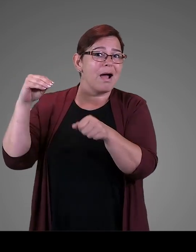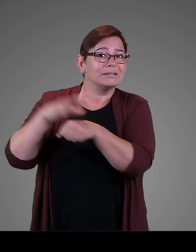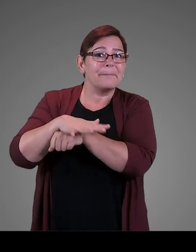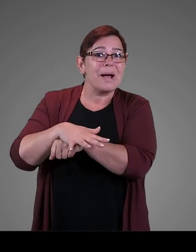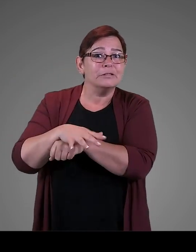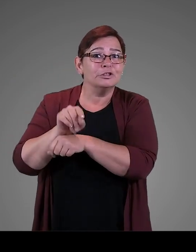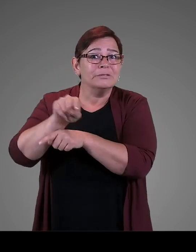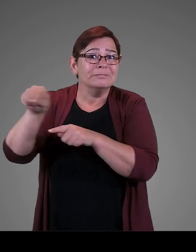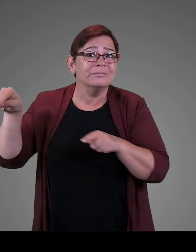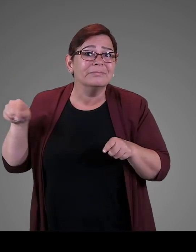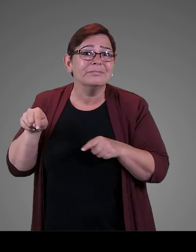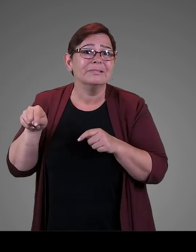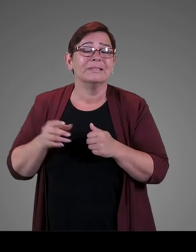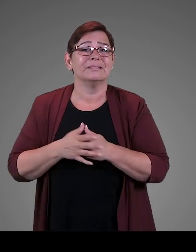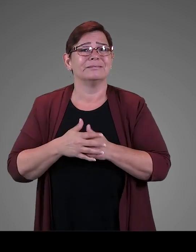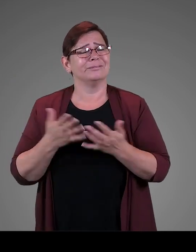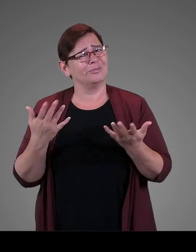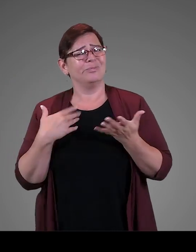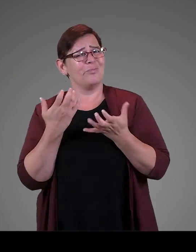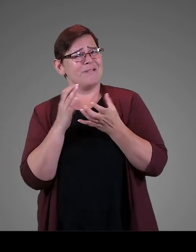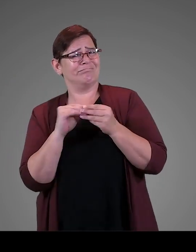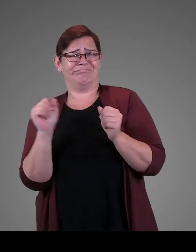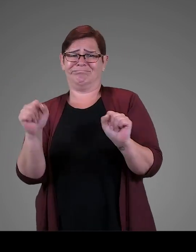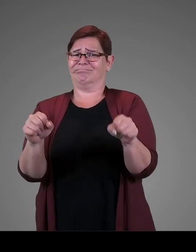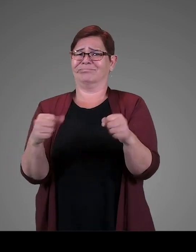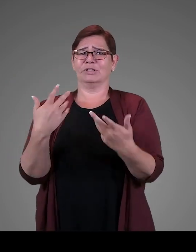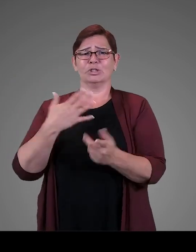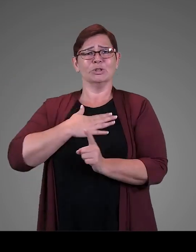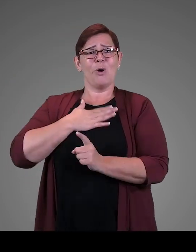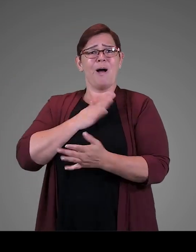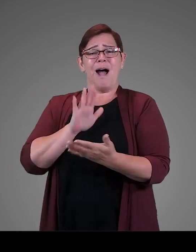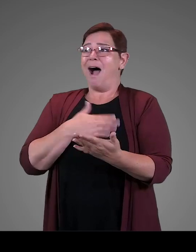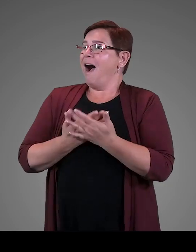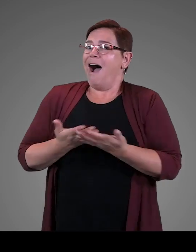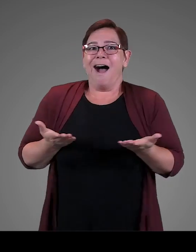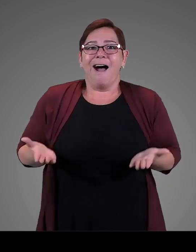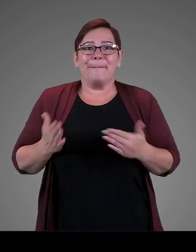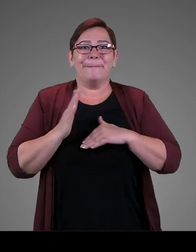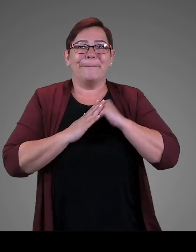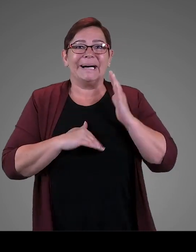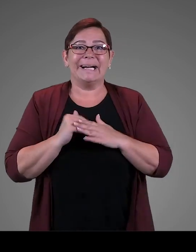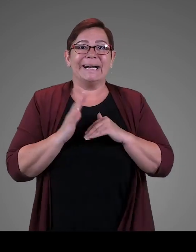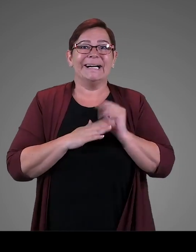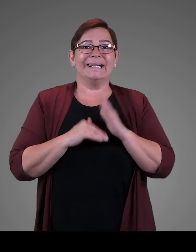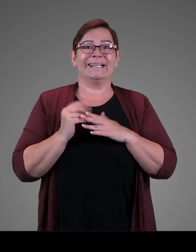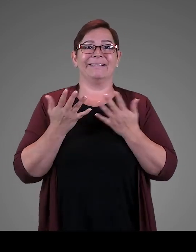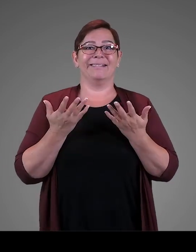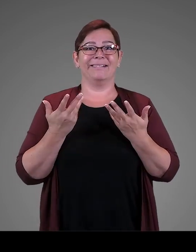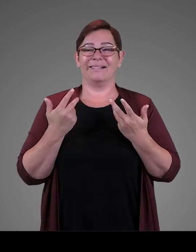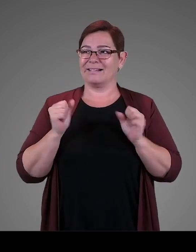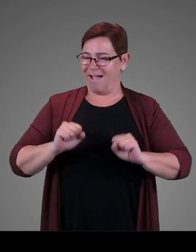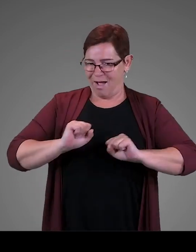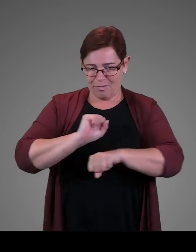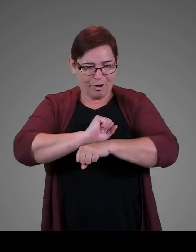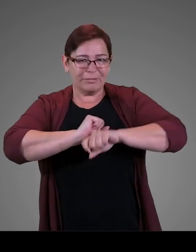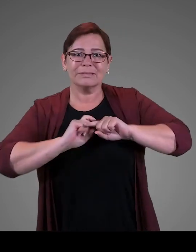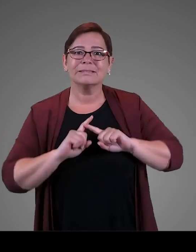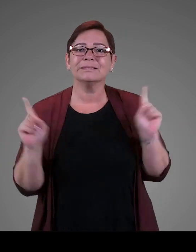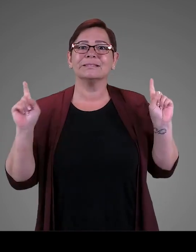que oui, il y a une joie à arriver dans un bâtiment et puis à pouvoir travailler autrement. Alors, on est très content de